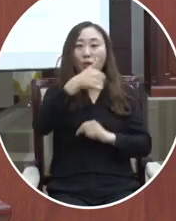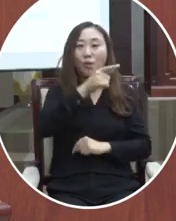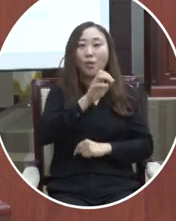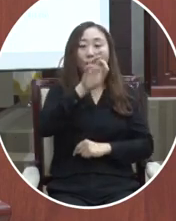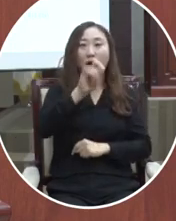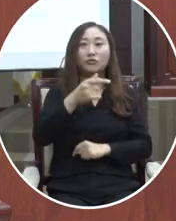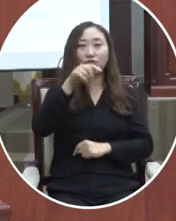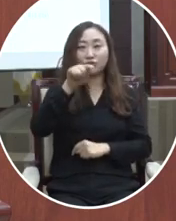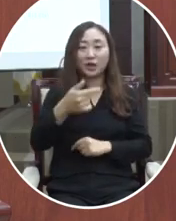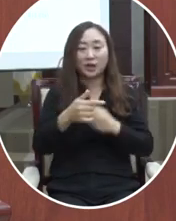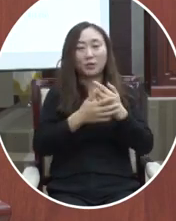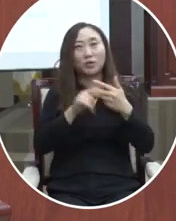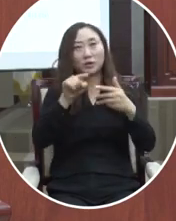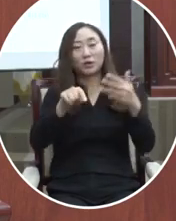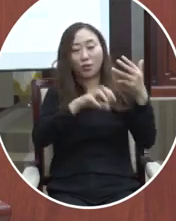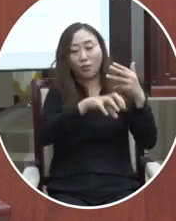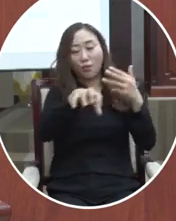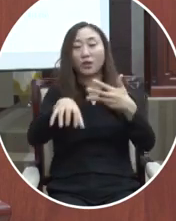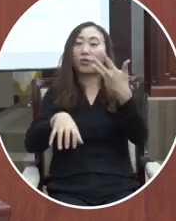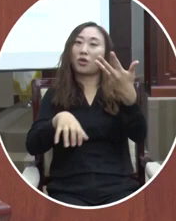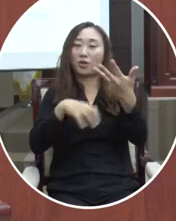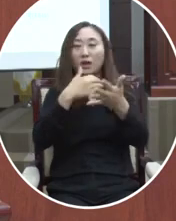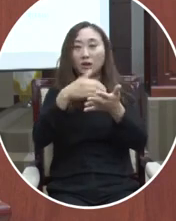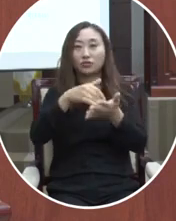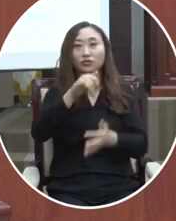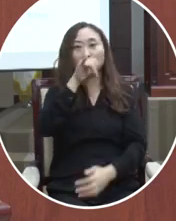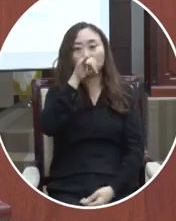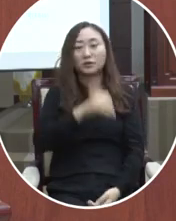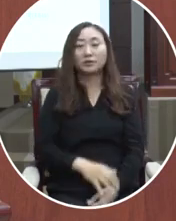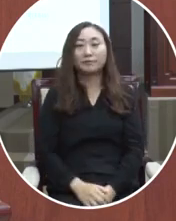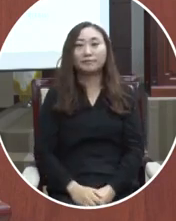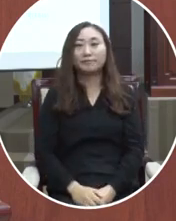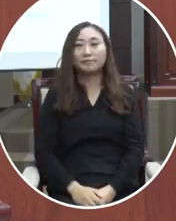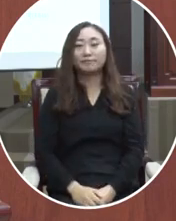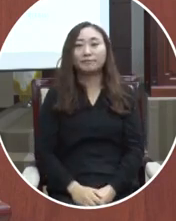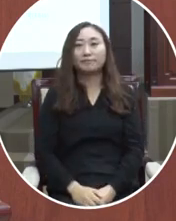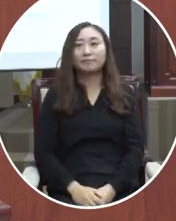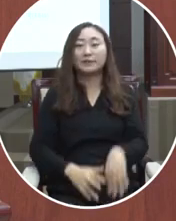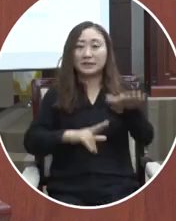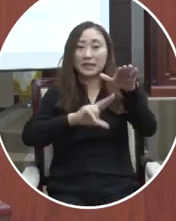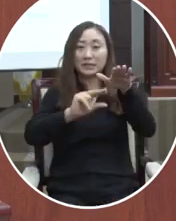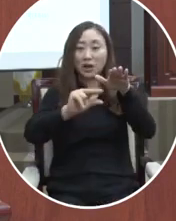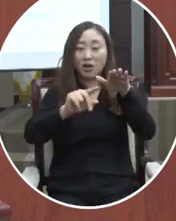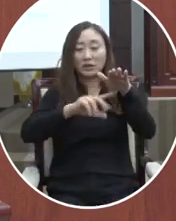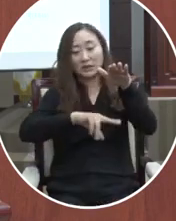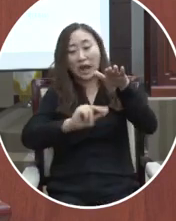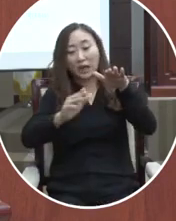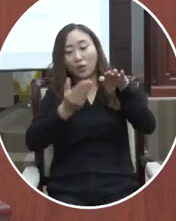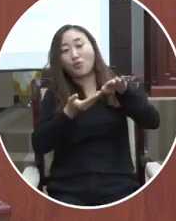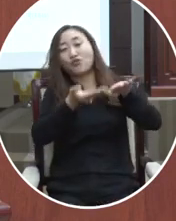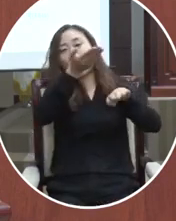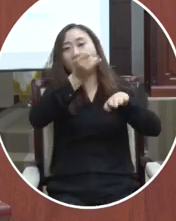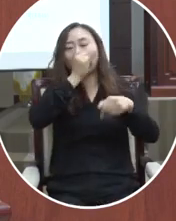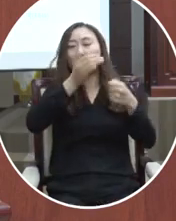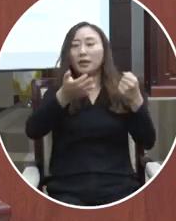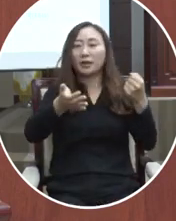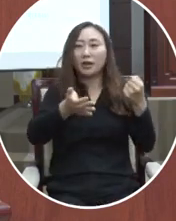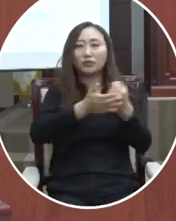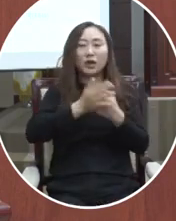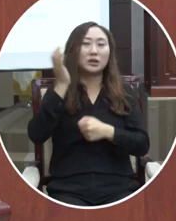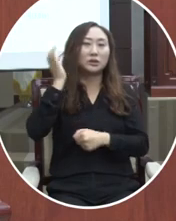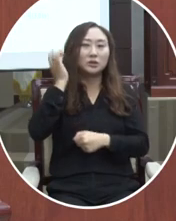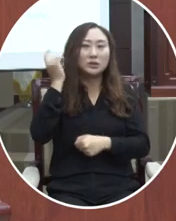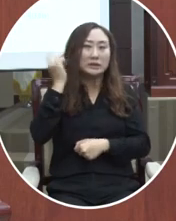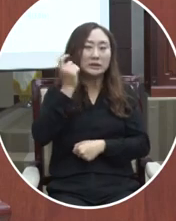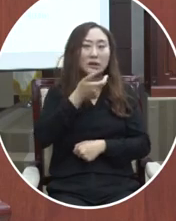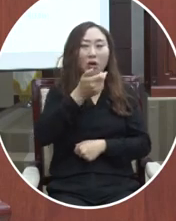8개역 7.2km 구간입니다. 지하철 지상구간은 소음, 분진 및 진동과 같은 다양한